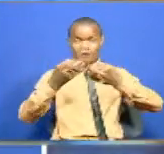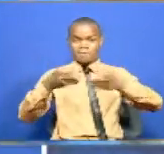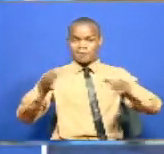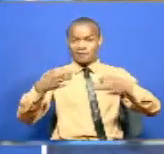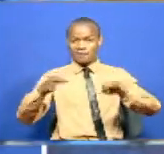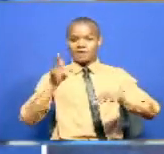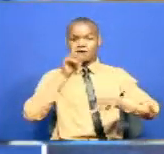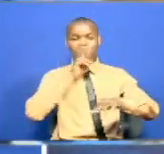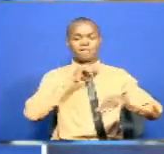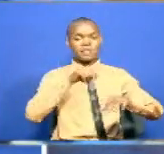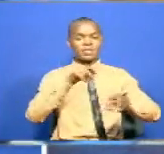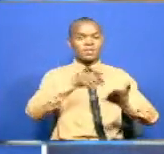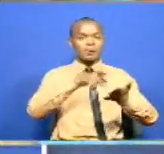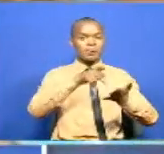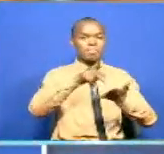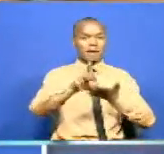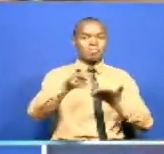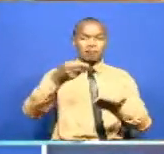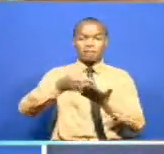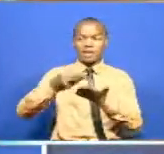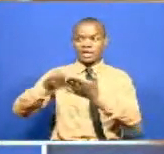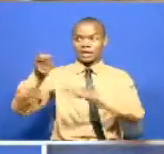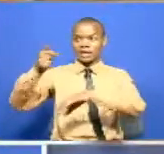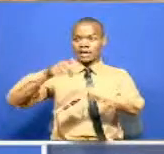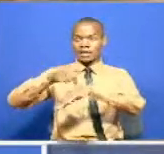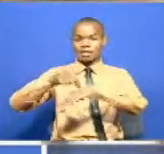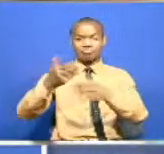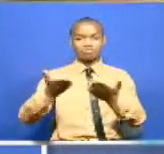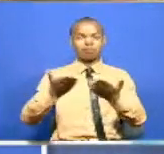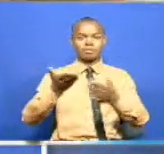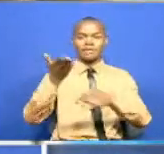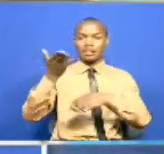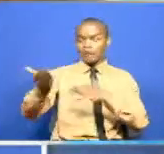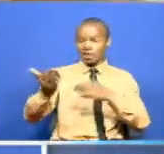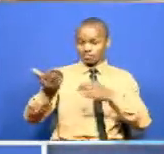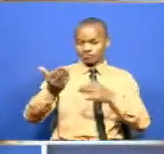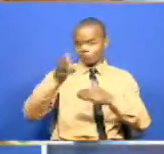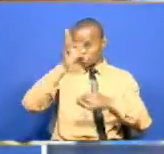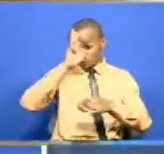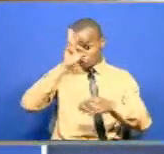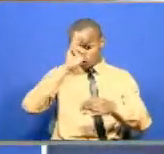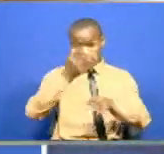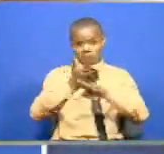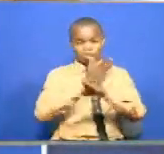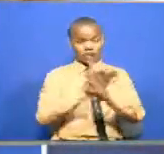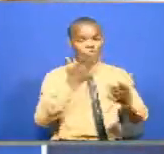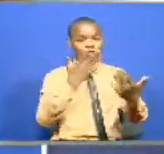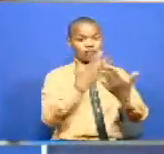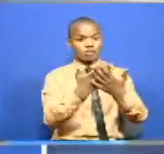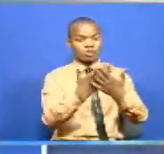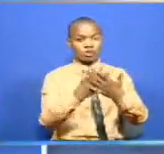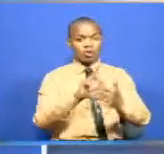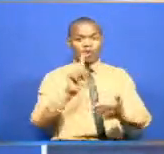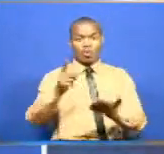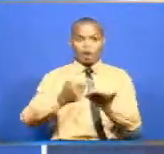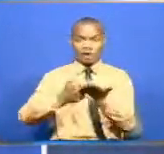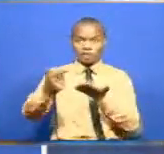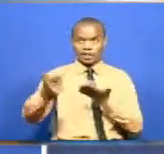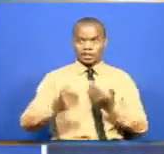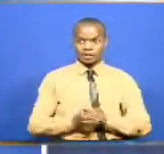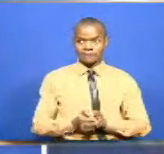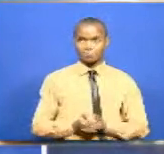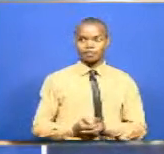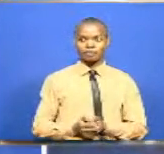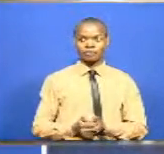dhamana ya pesa taslim baada ya kukesha kwenye korokoro ya kituo cha polisi cha Port mjini Mombasa kwa wiki moja.